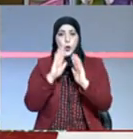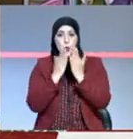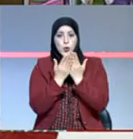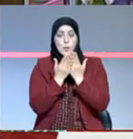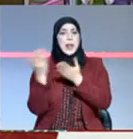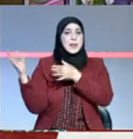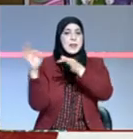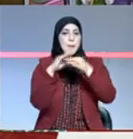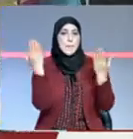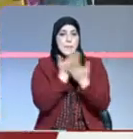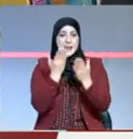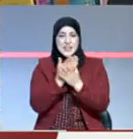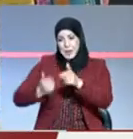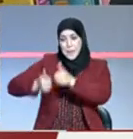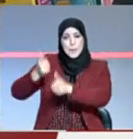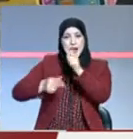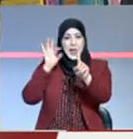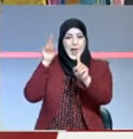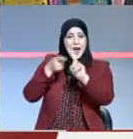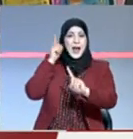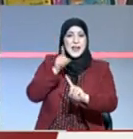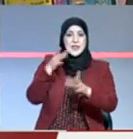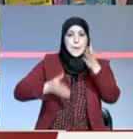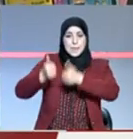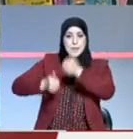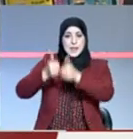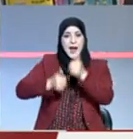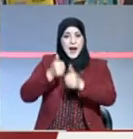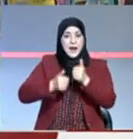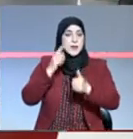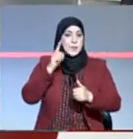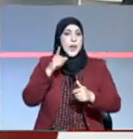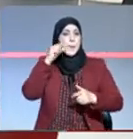الموازيه التي على اقتنائها